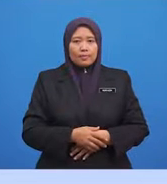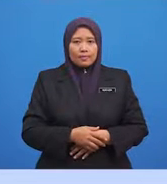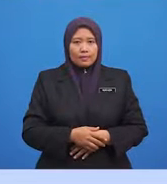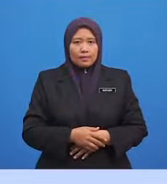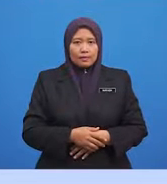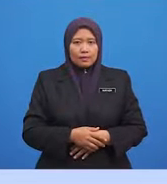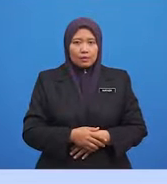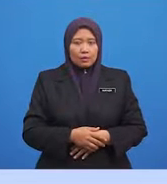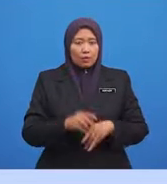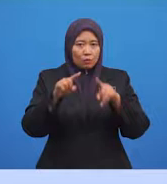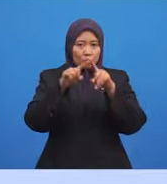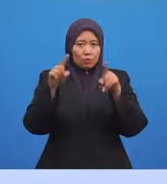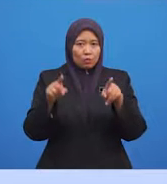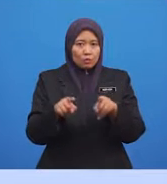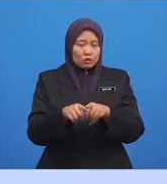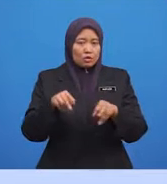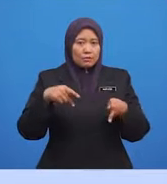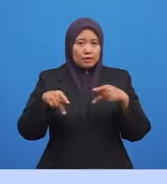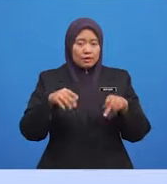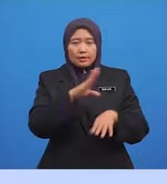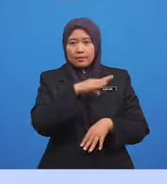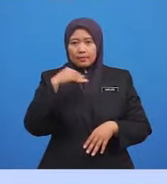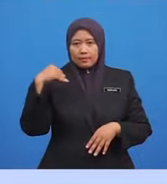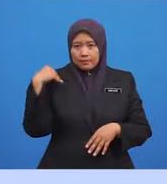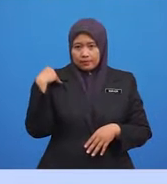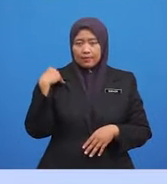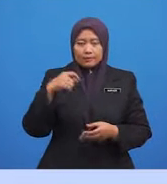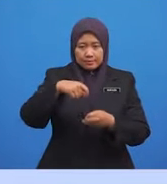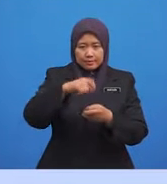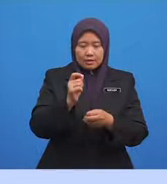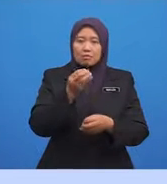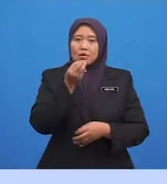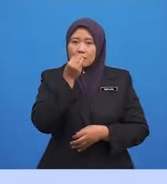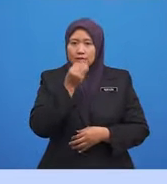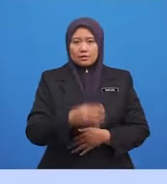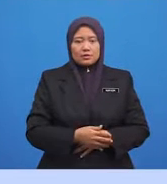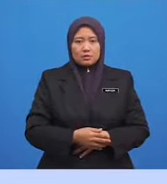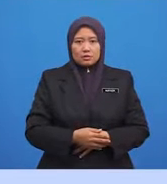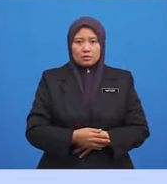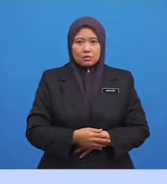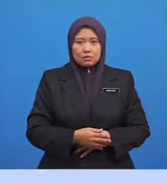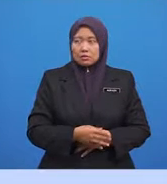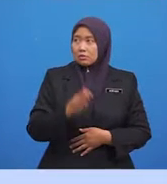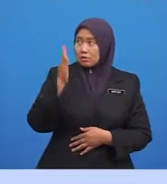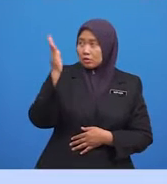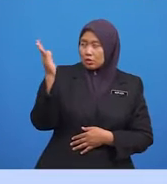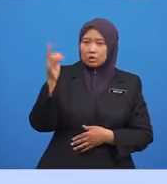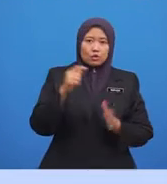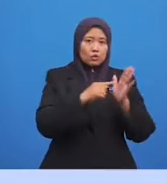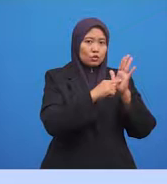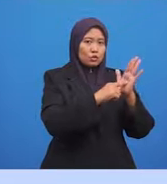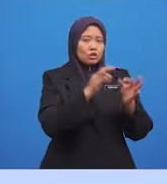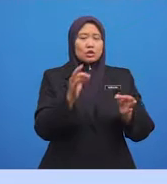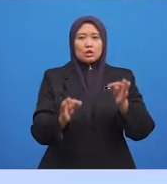beberapa biji bola plastik dan setin makanan dalam tin. Paparan ini menunjukkan apabila